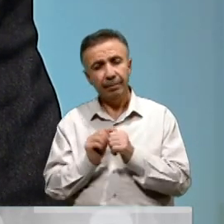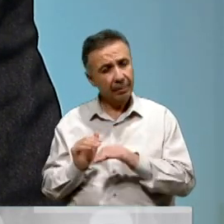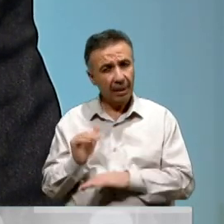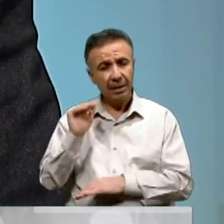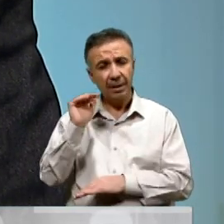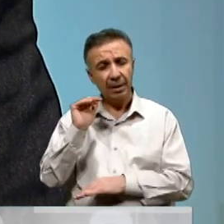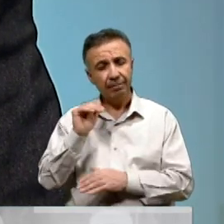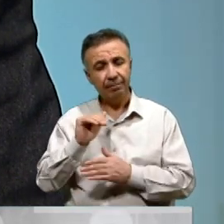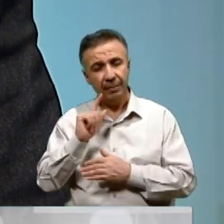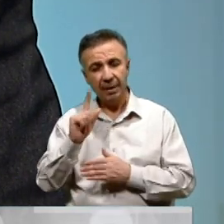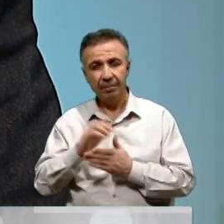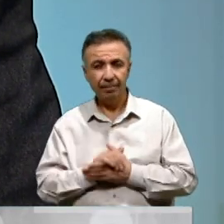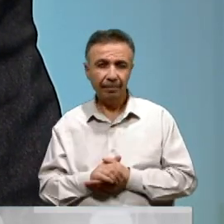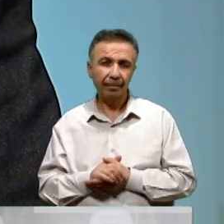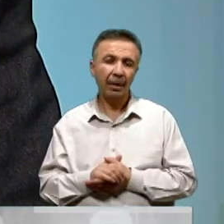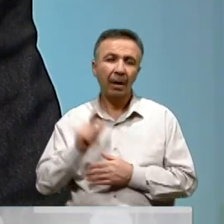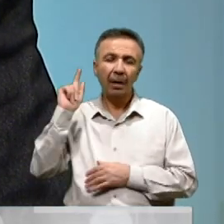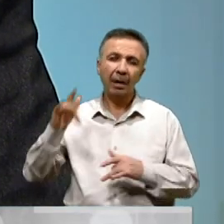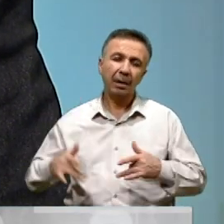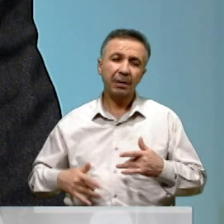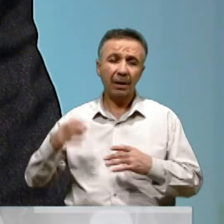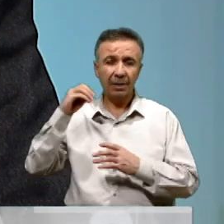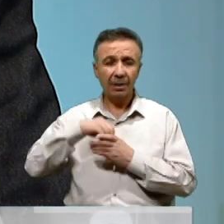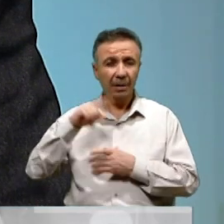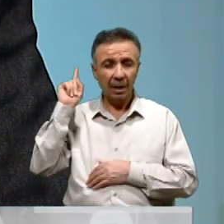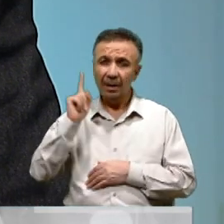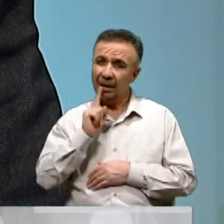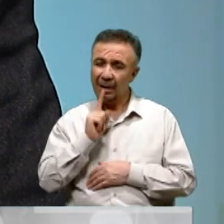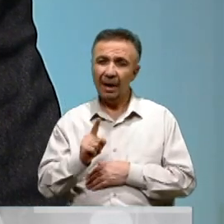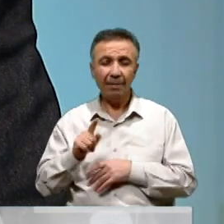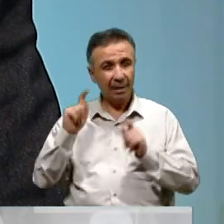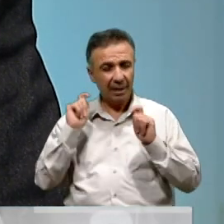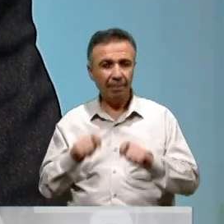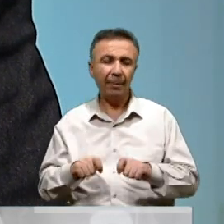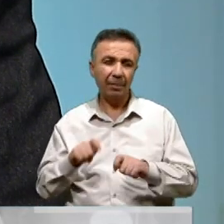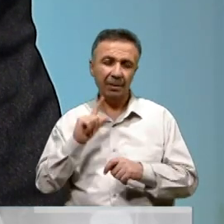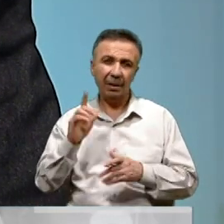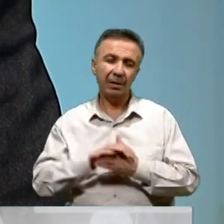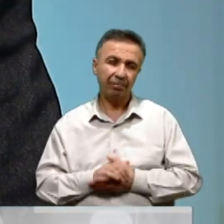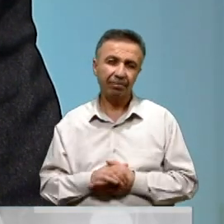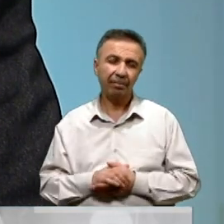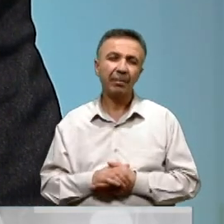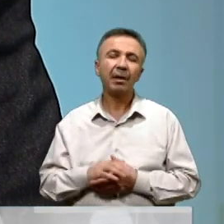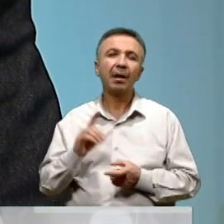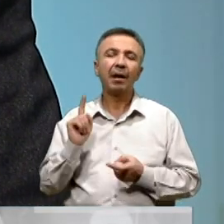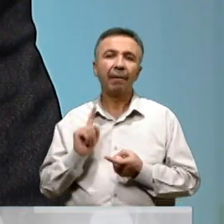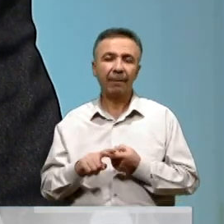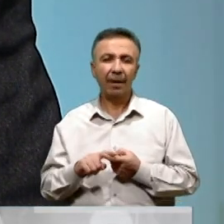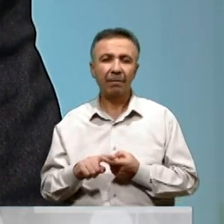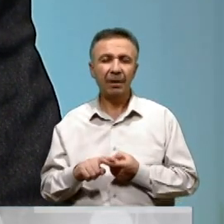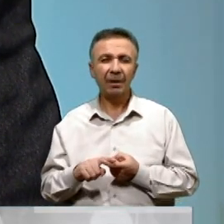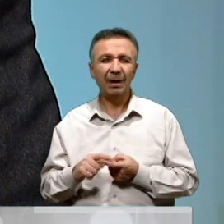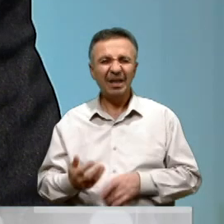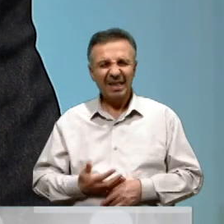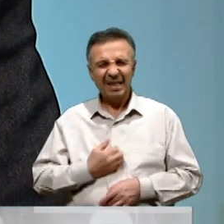yaşayalım, yaşatalım. Allah rızası için Allah'ın emrini yerine getirelim. İnşallah. Ve bir de sıkıntılı